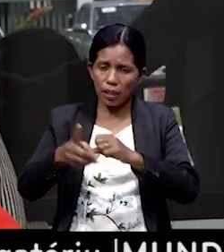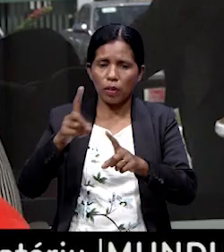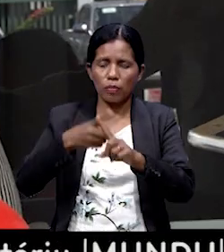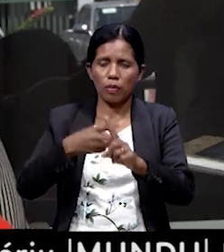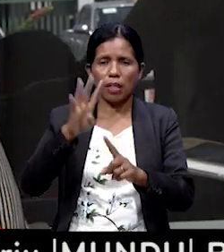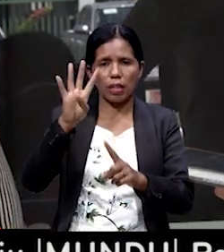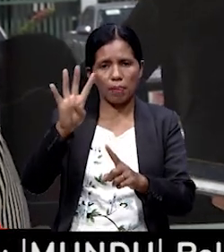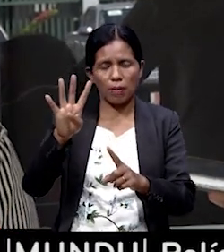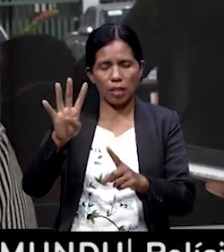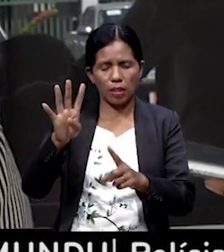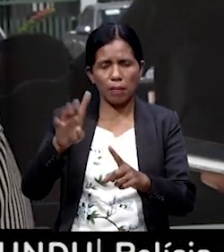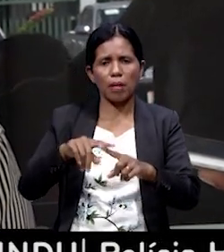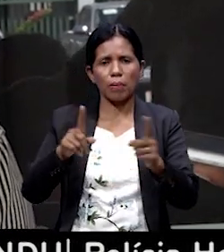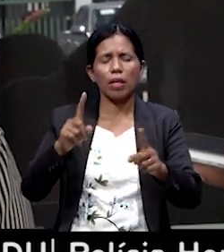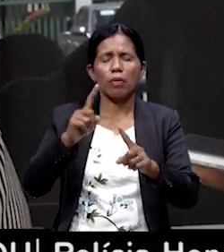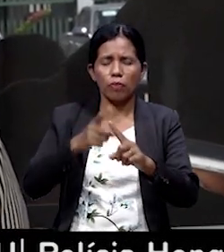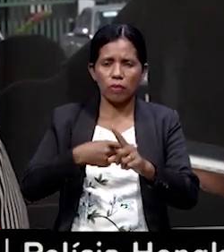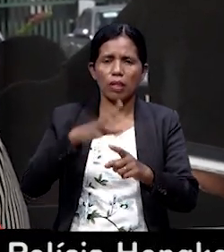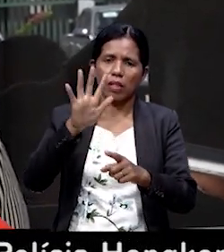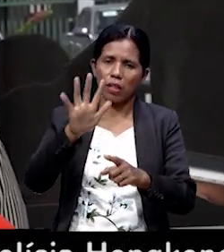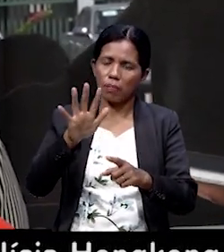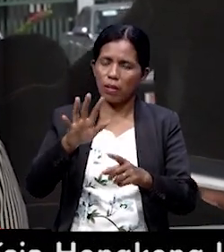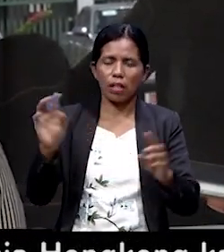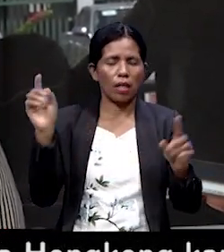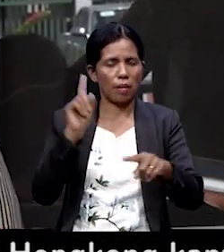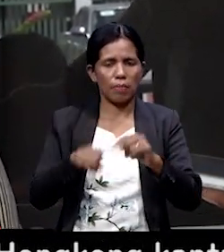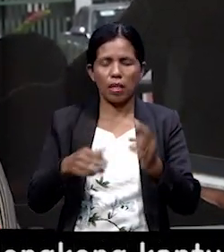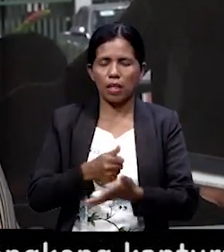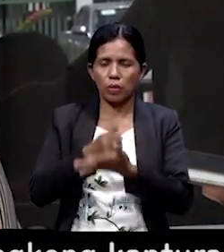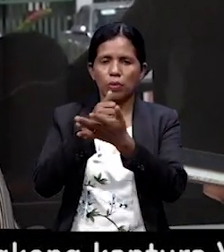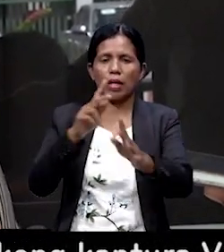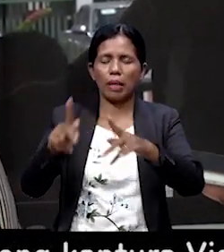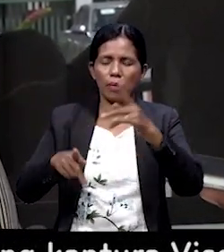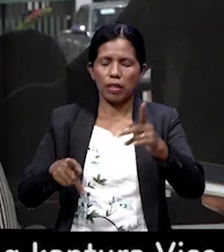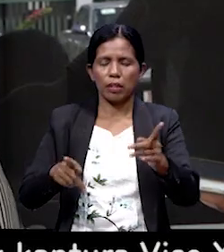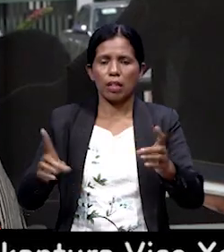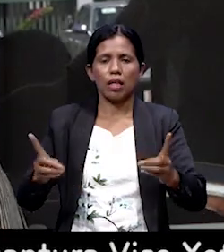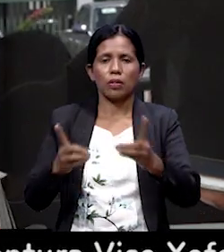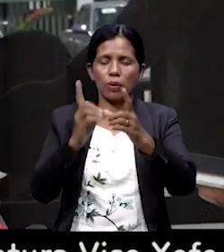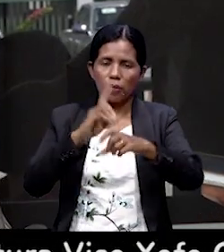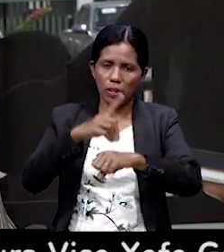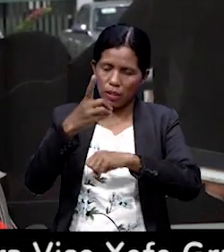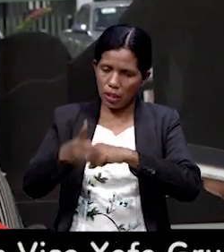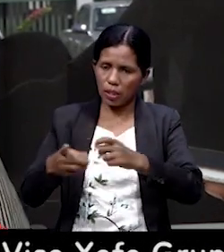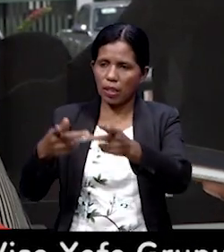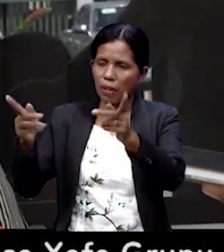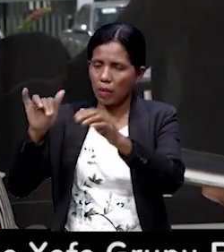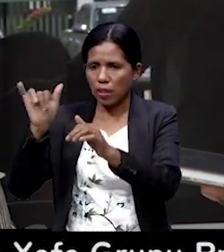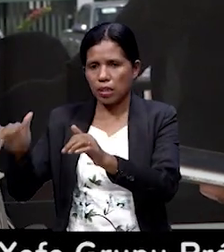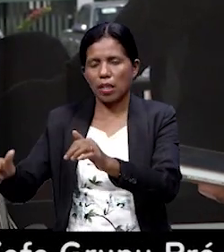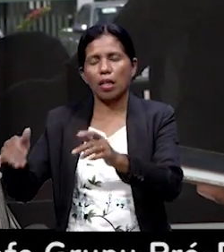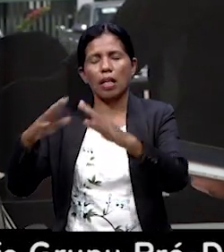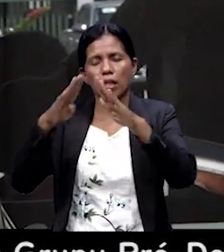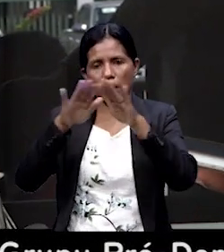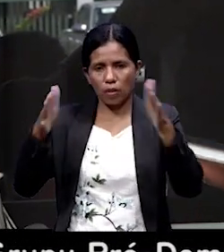5 ona ilabela resolve ita nia populasu insere mema agora dagune bahela hela ya fatin fatin sira benene hela elona o kostu agora ita